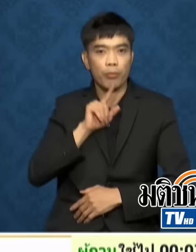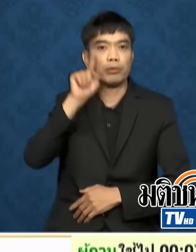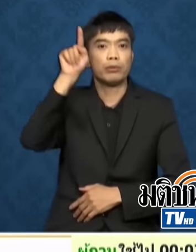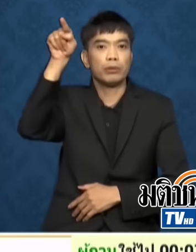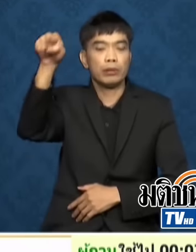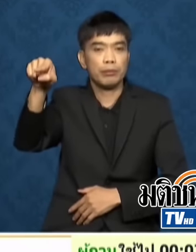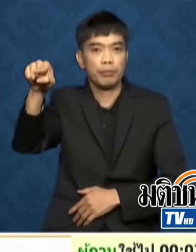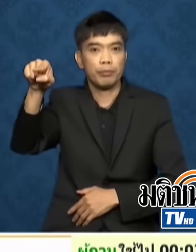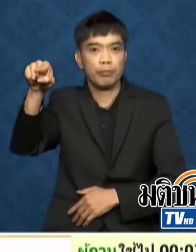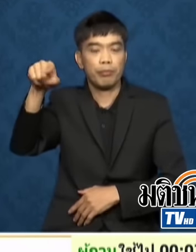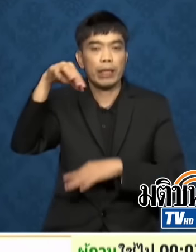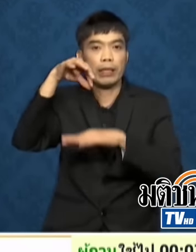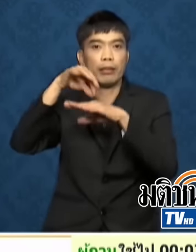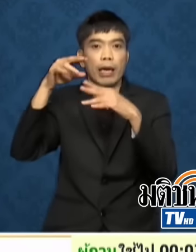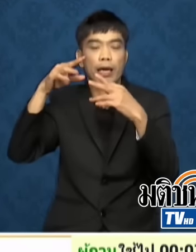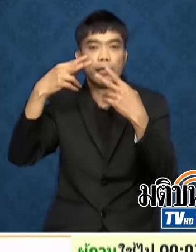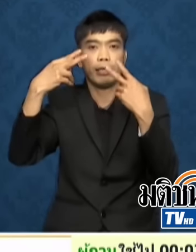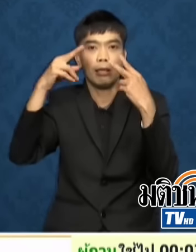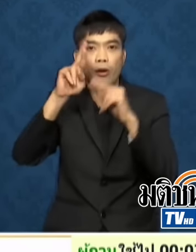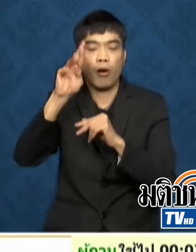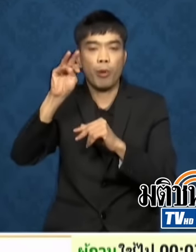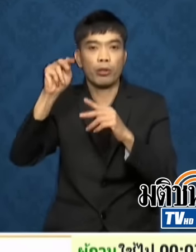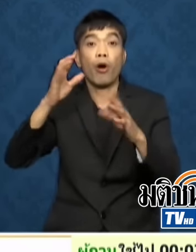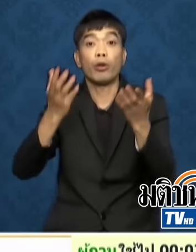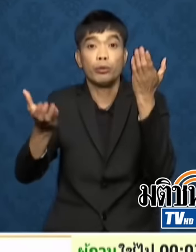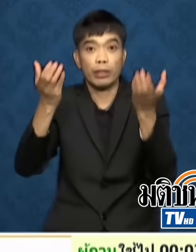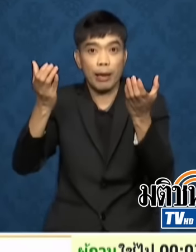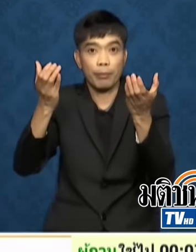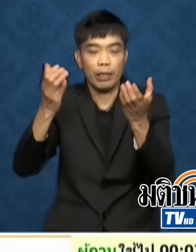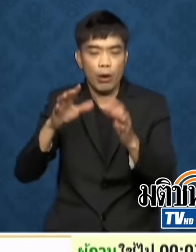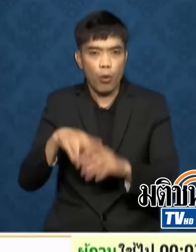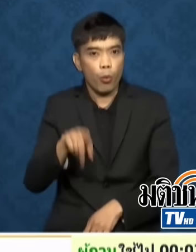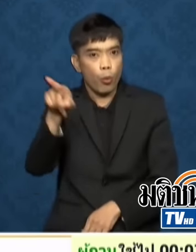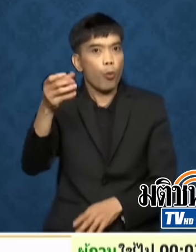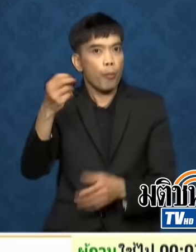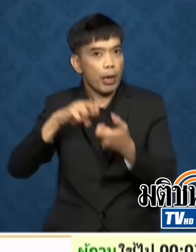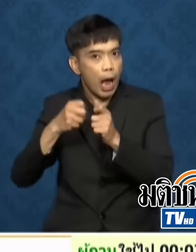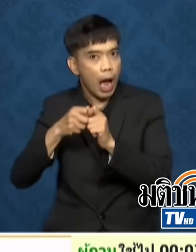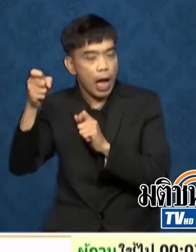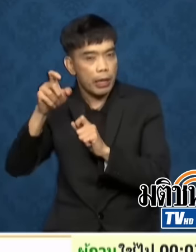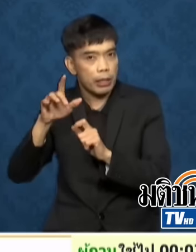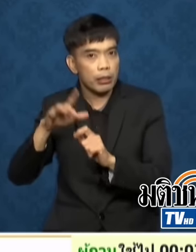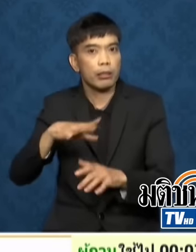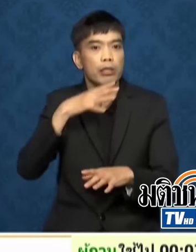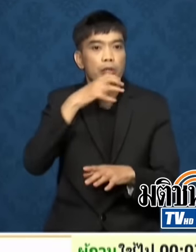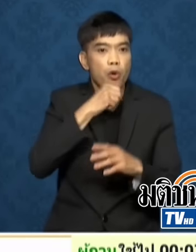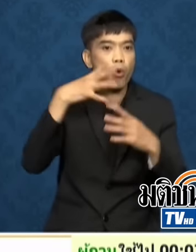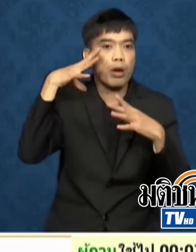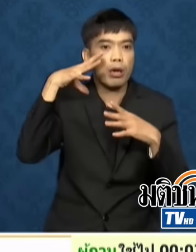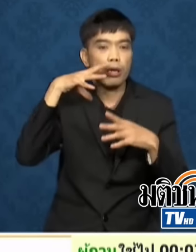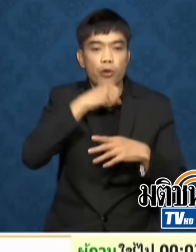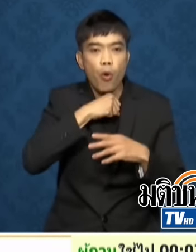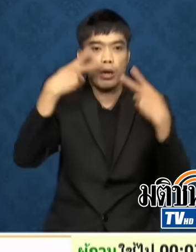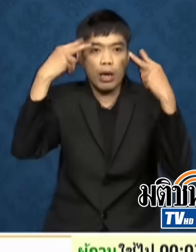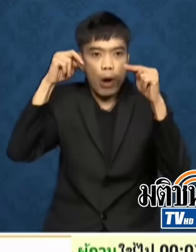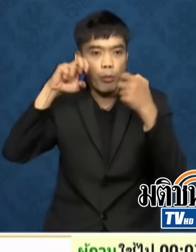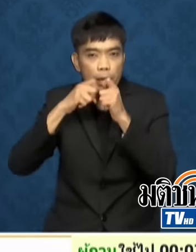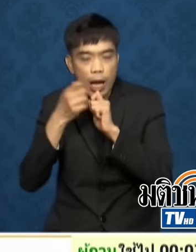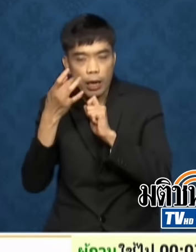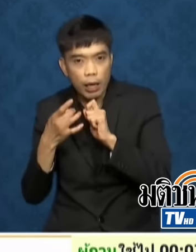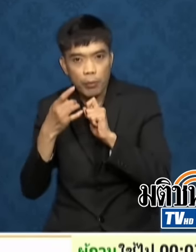นี้เป็นเรื่องที่ประชาชนสนใจผมก็นำเรื่องมาดูก็เรียนโดยตรงว่าผมไม่ได้ดูเ